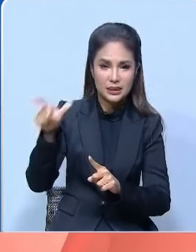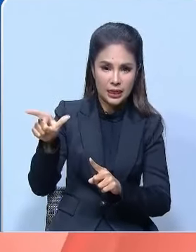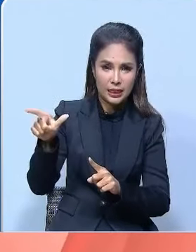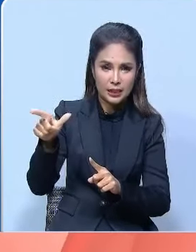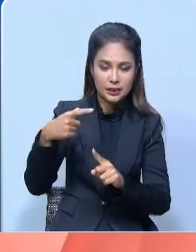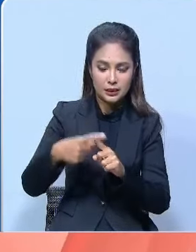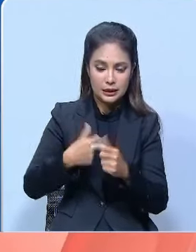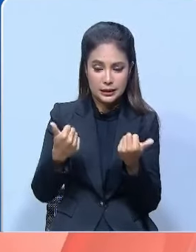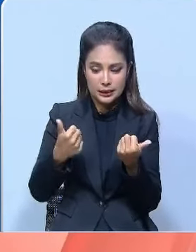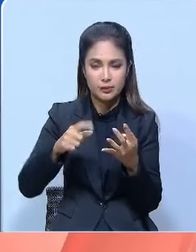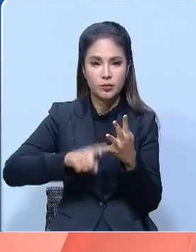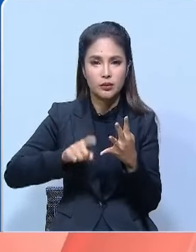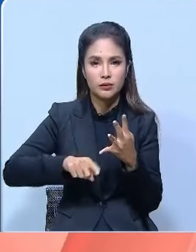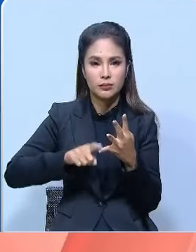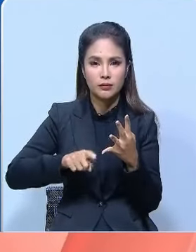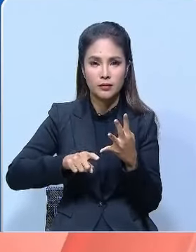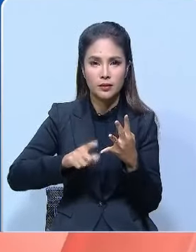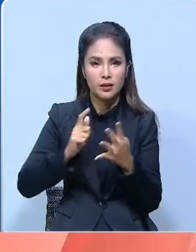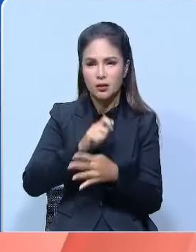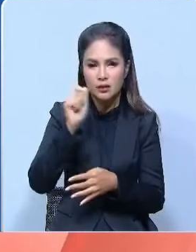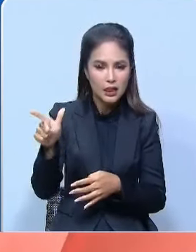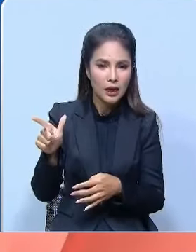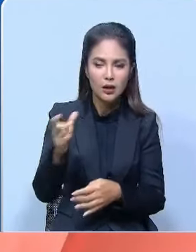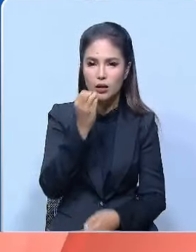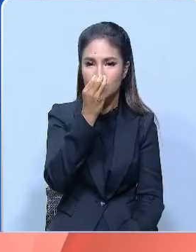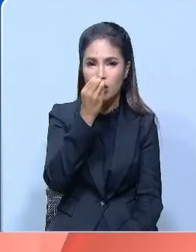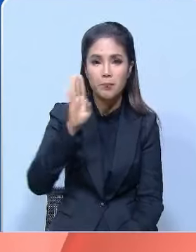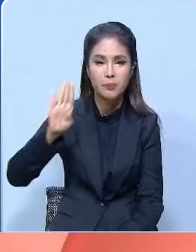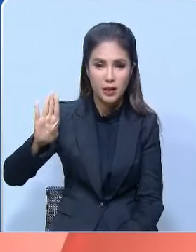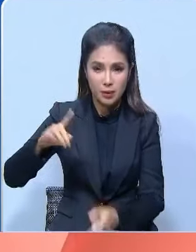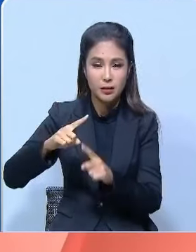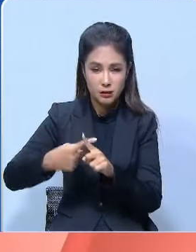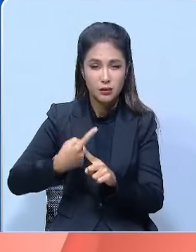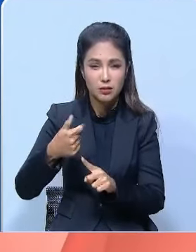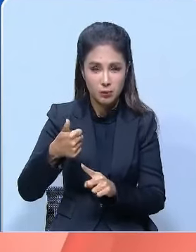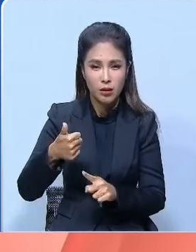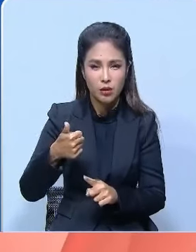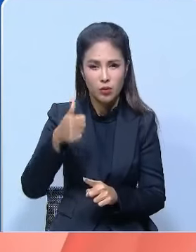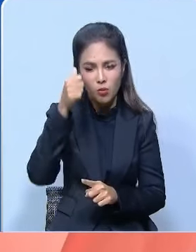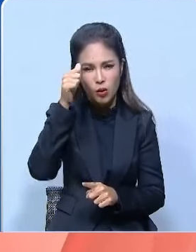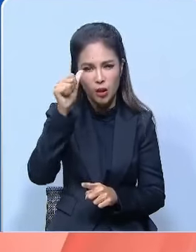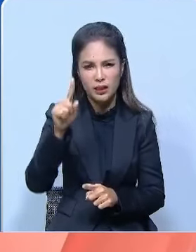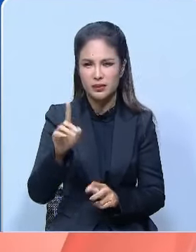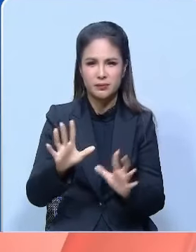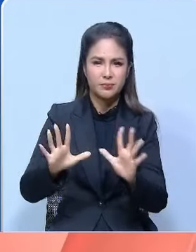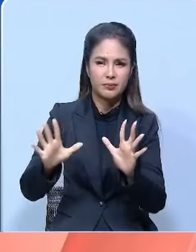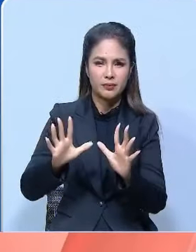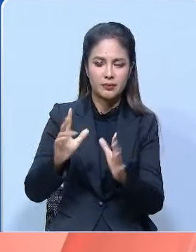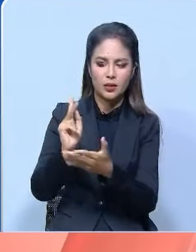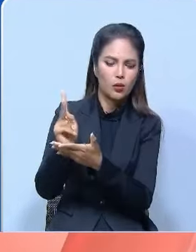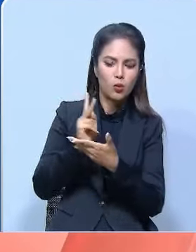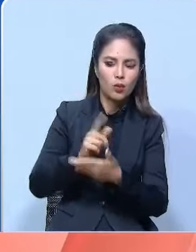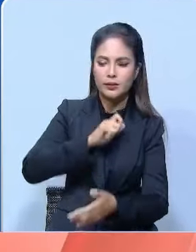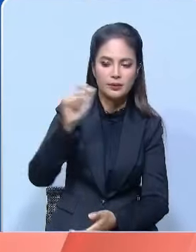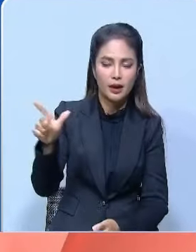เดือนจ่ายหมดต้นดอกแต่ขอให้คิดดอกเบี้ยแบบรายเดือนได้มั้ยอย่าไม่ต้องมาคิดดอกเบี้ยรายวันขอกู้ทีนึงจ่ายทืนทีเดียวเลยเดี๋ยวเดือน